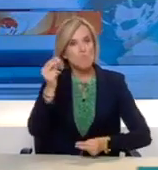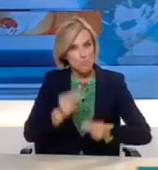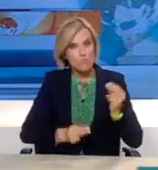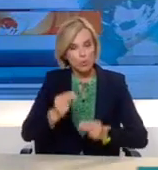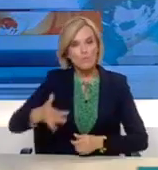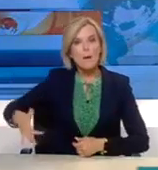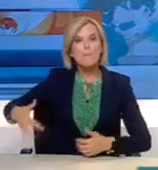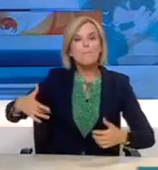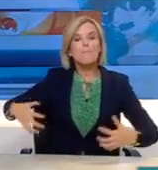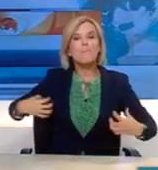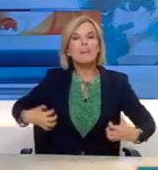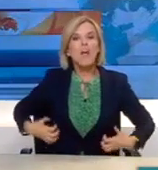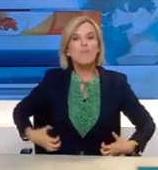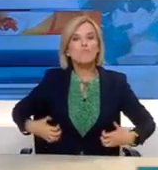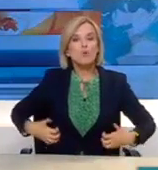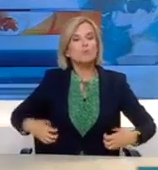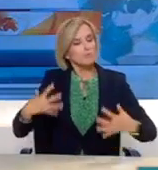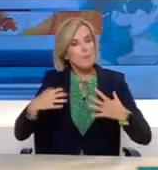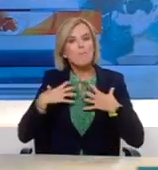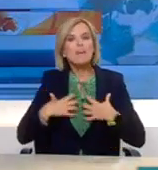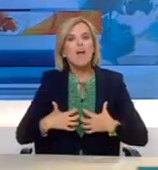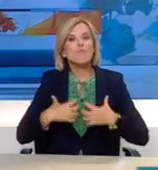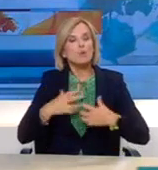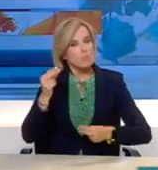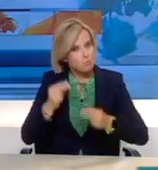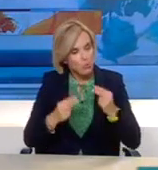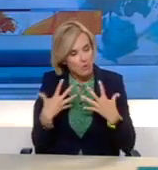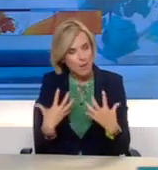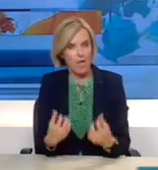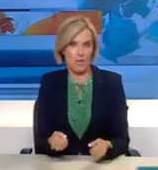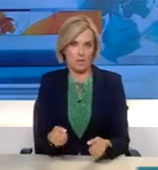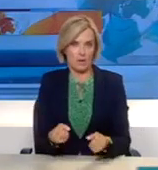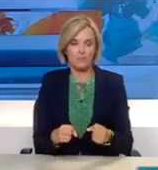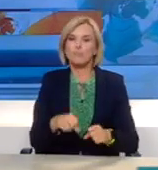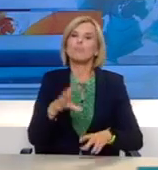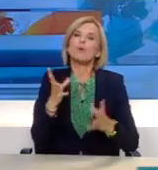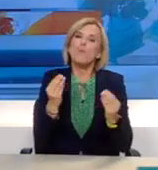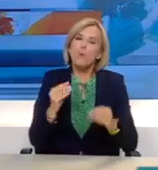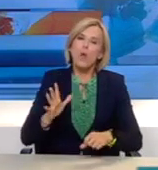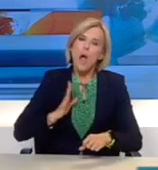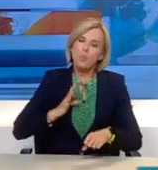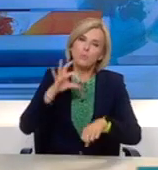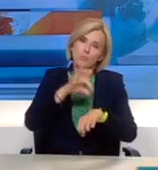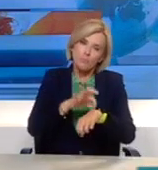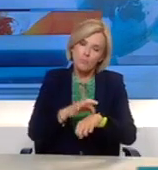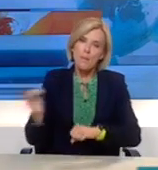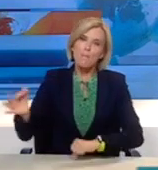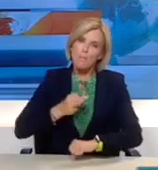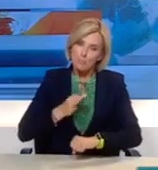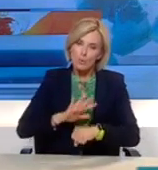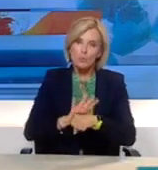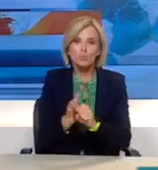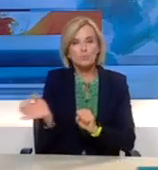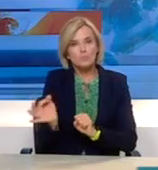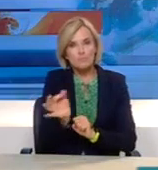για ανακάλυψη φαρμάκων για θεραπεία της νόσου COVID-19. Οι περισσότεροι ασθενείς που καταλήγουν από το νέο κορονοϊό